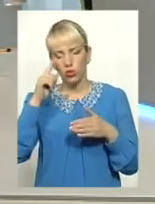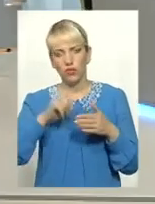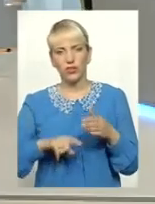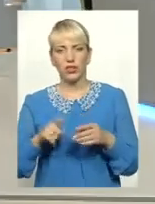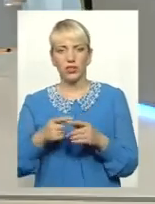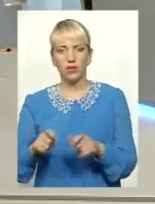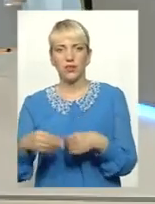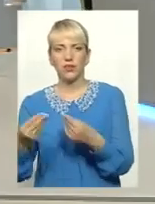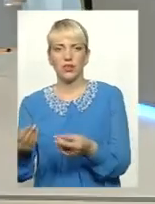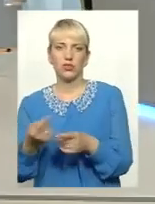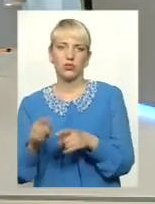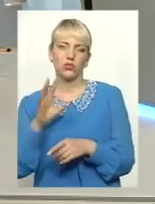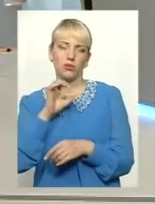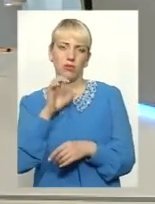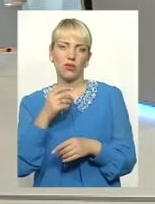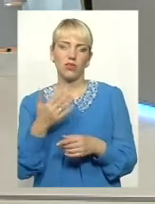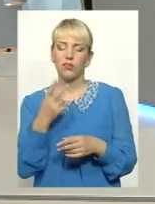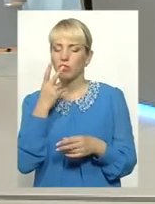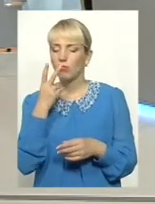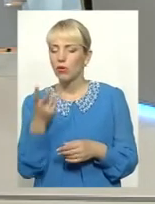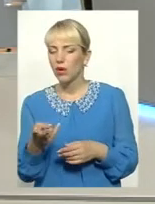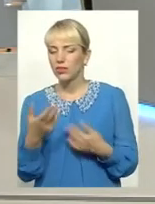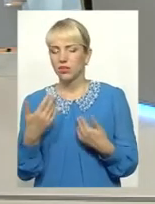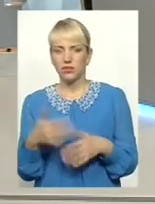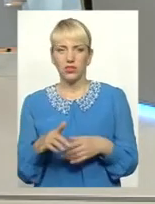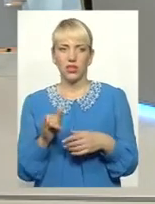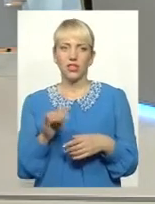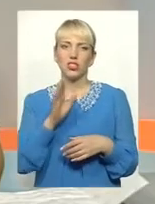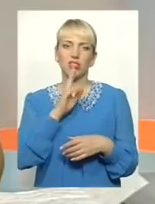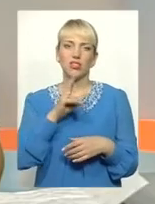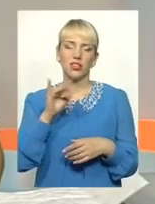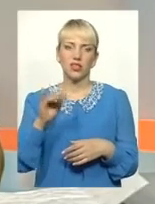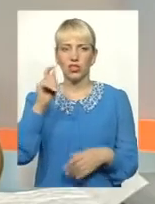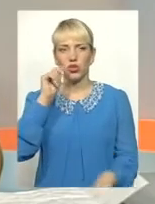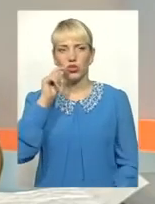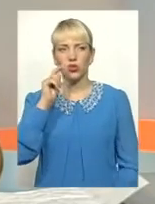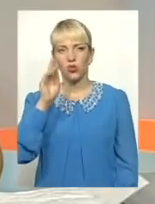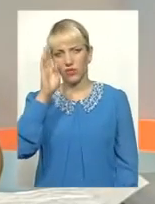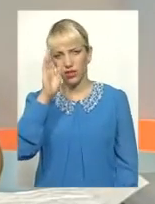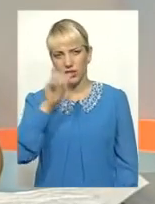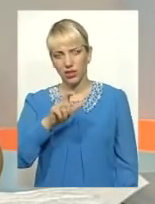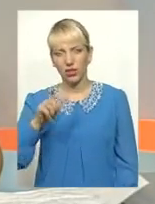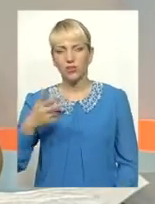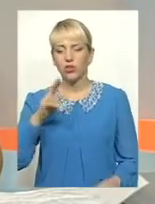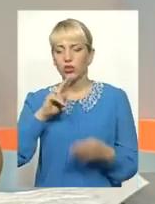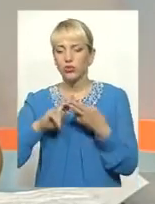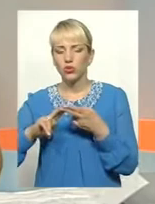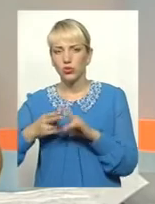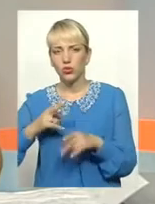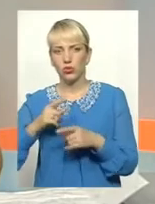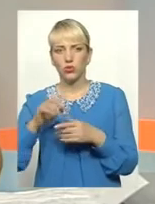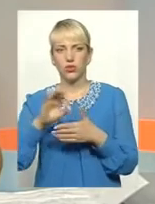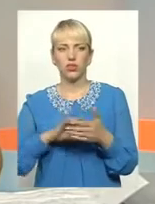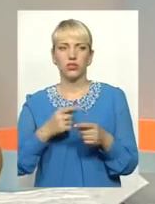Вона його побачила, вже вона його, бувають і жінки, і чоловіки, вже і цілують вже його зразу,